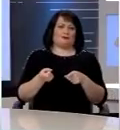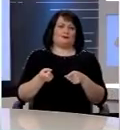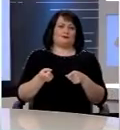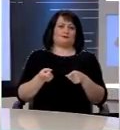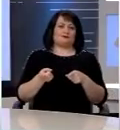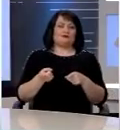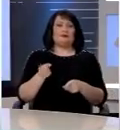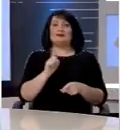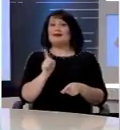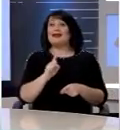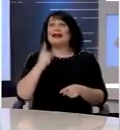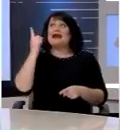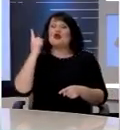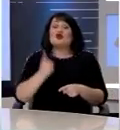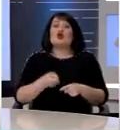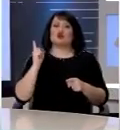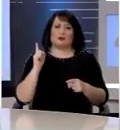Αλλά δεν είναι τόσο απλό, προσέξτε.